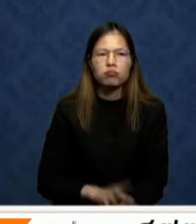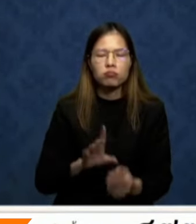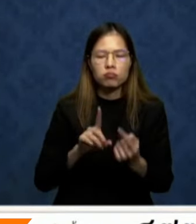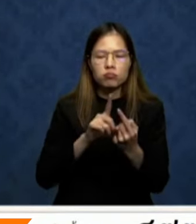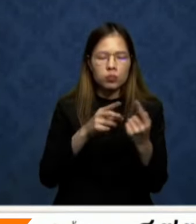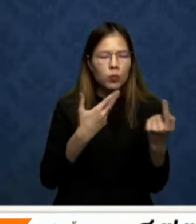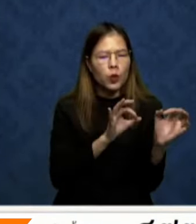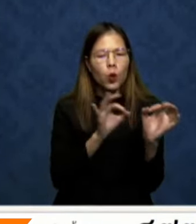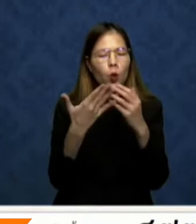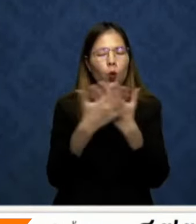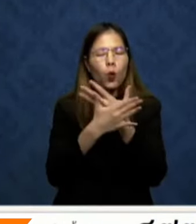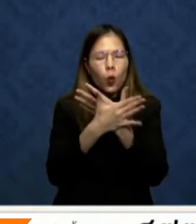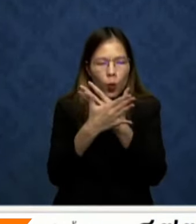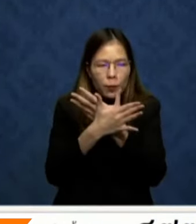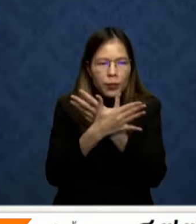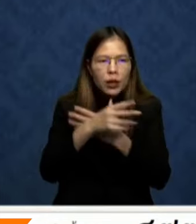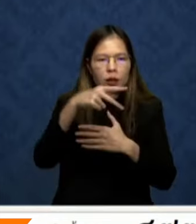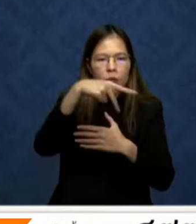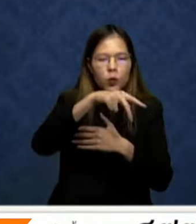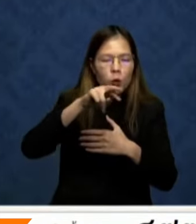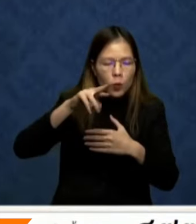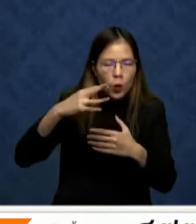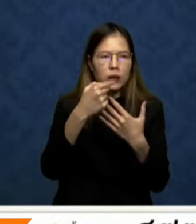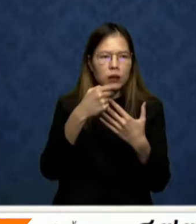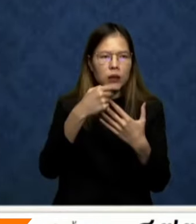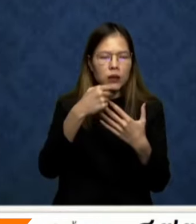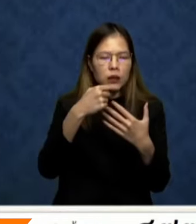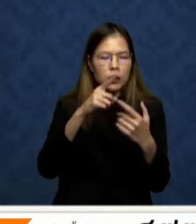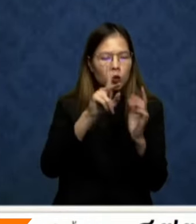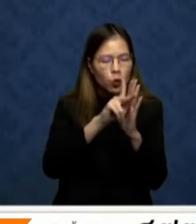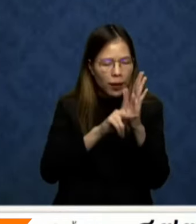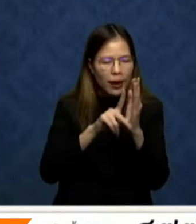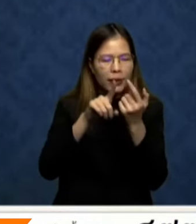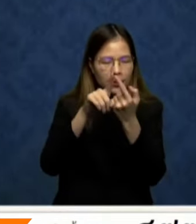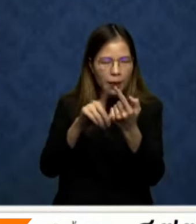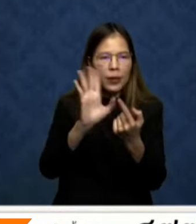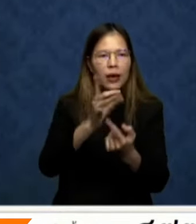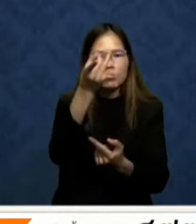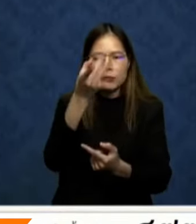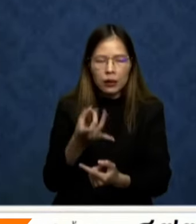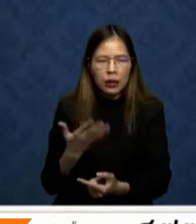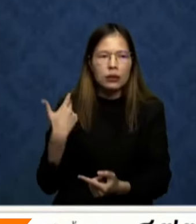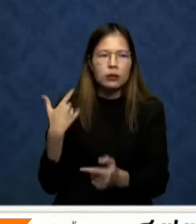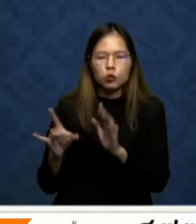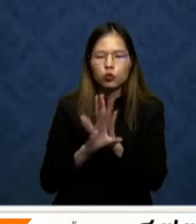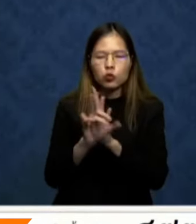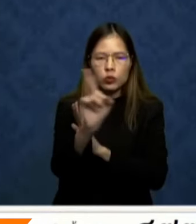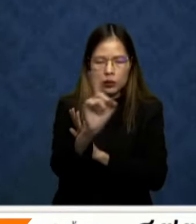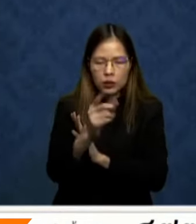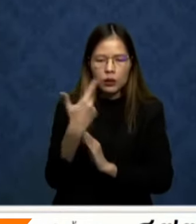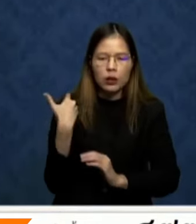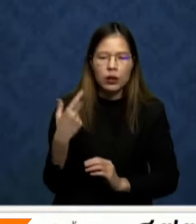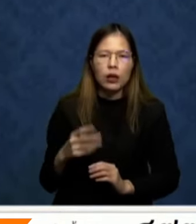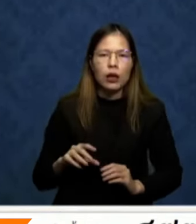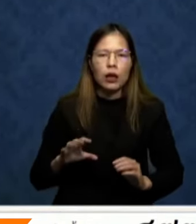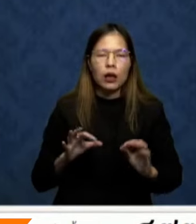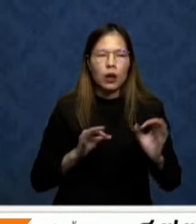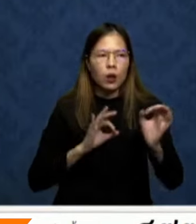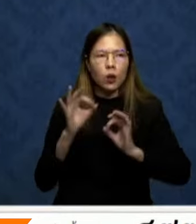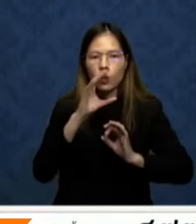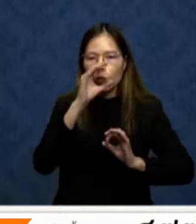ยนแปลงตามกฎหมายตามพระราชบัญญัติเนี้ยหมายความว่าอะไรแต่สุดท้ายที่ผมคิดว่าไม่ได้มีการพูดถึงเลยแล้ว